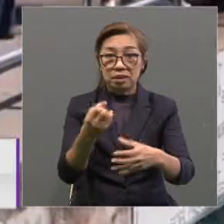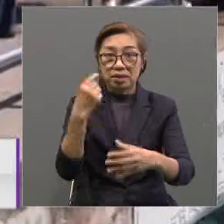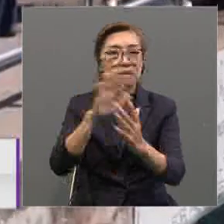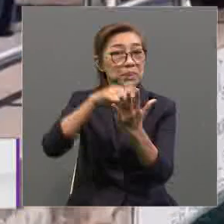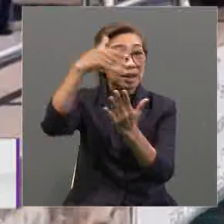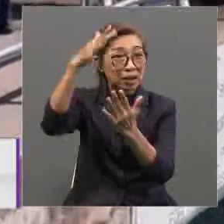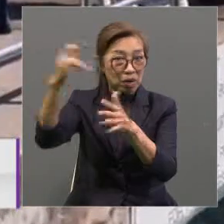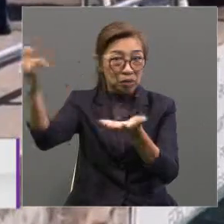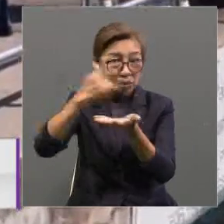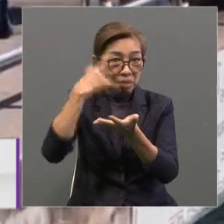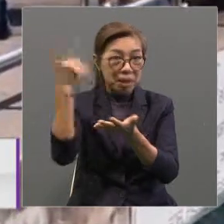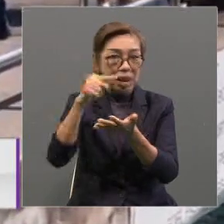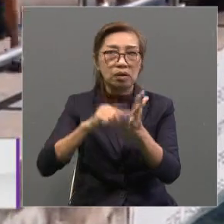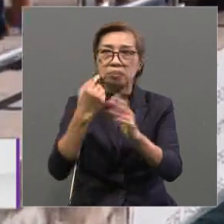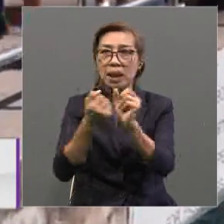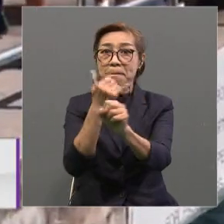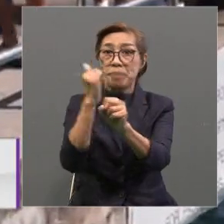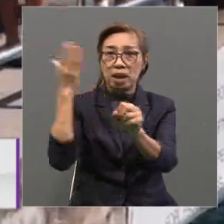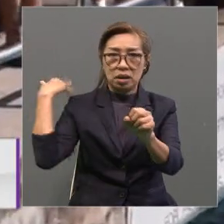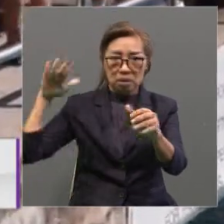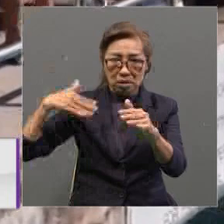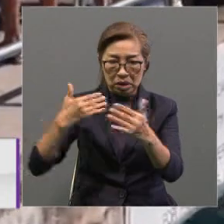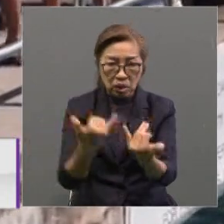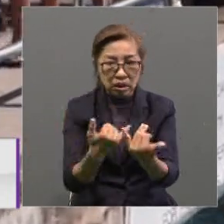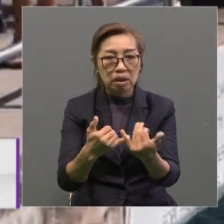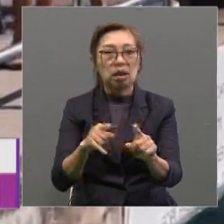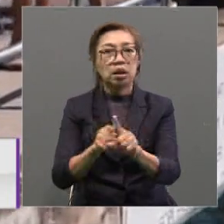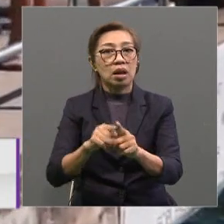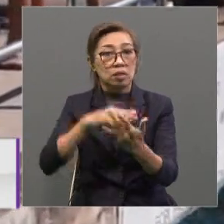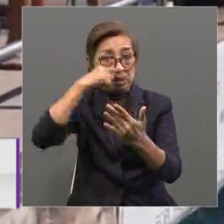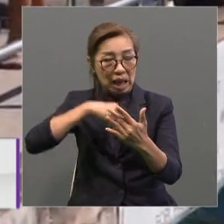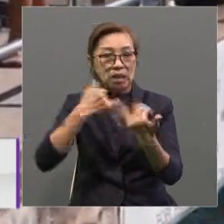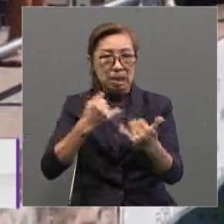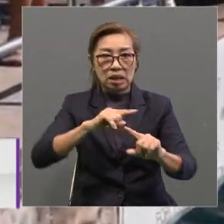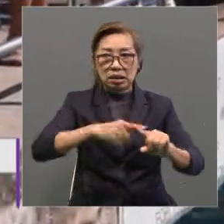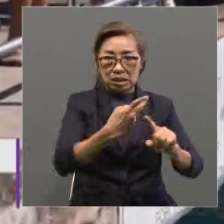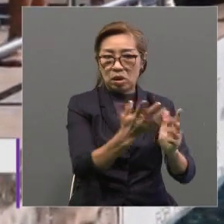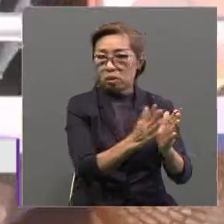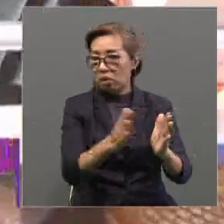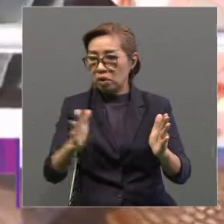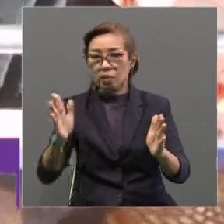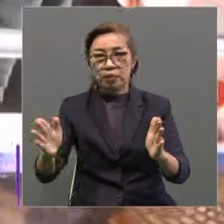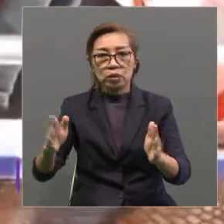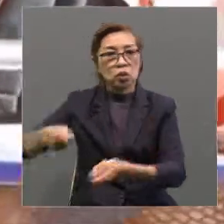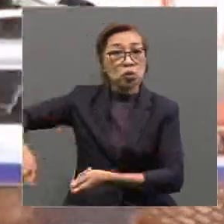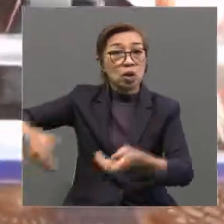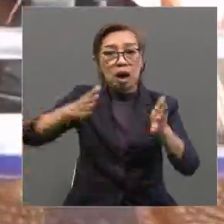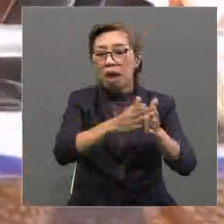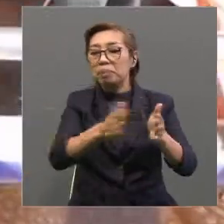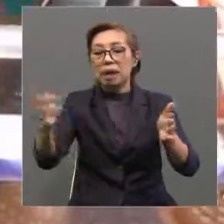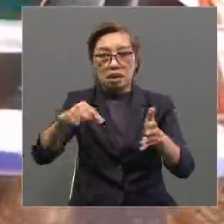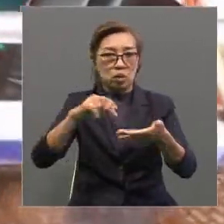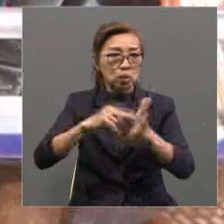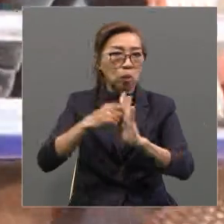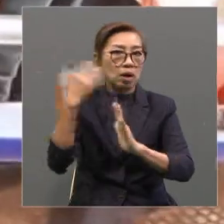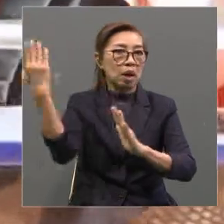แต่ช่วงปีใหม่เป็นต้นมาแล้วนะครับซึ่งถือว่าช่วงนี้ก็เป็นไฮซีซั่นของบ้านเราและจะต่อเนื่องยาวนานจนเลยสงกรานต์ไปอีกนะครับรวม